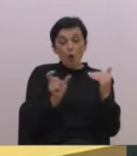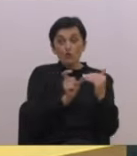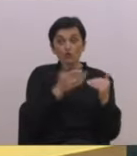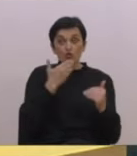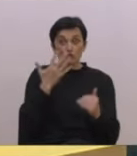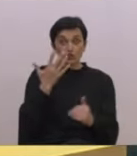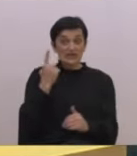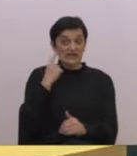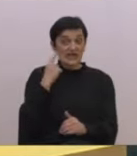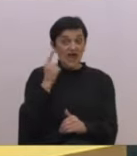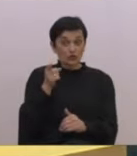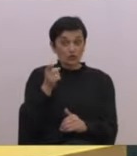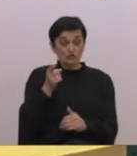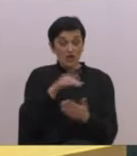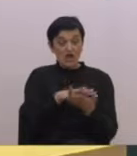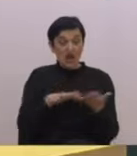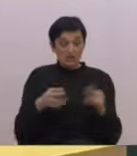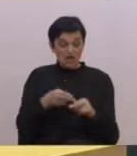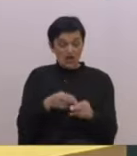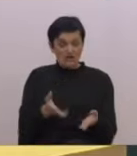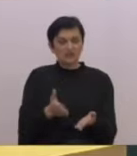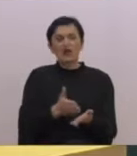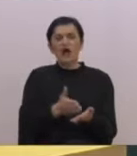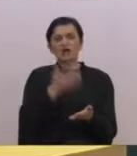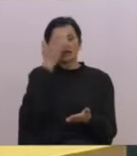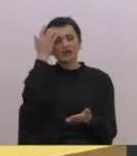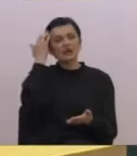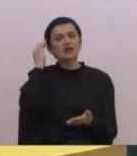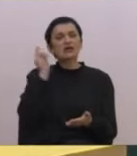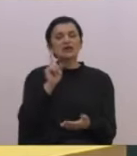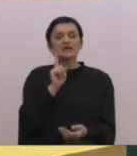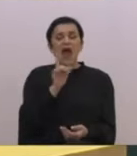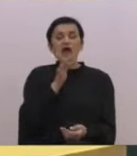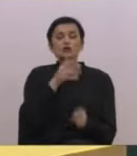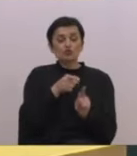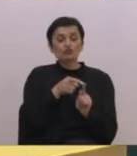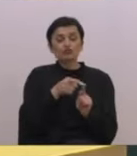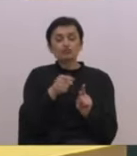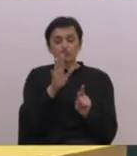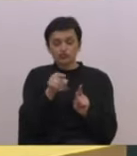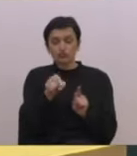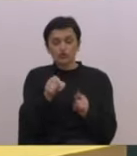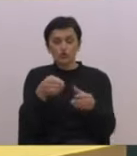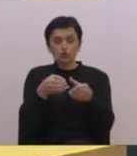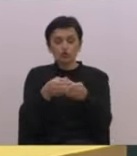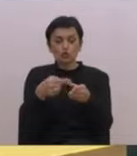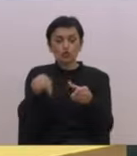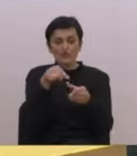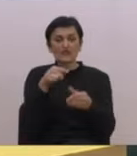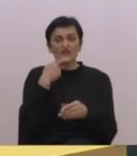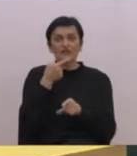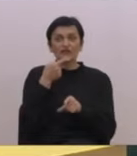გესმოდეთ, ამის გაგრძელება ხო ეს არის? ხო რაღაცა მომენტში ჩვენ მივალთ რაღაცა ჯგუფებამდე, რომლებსაც ვიტყვით,